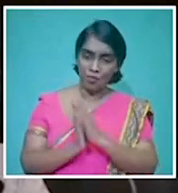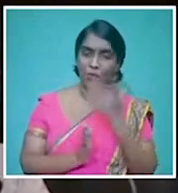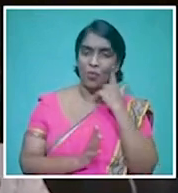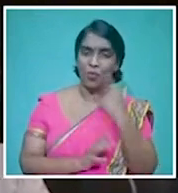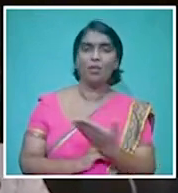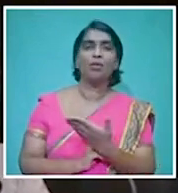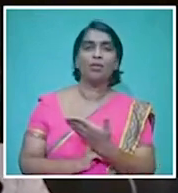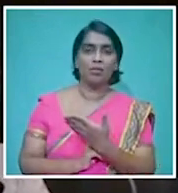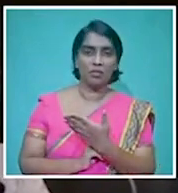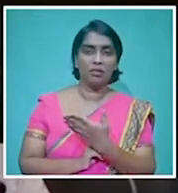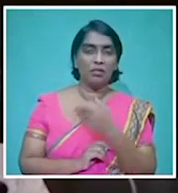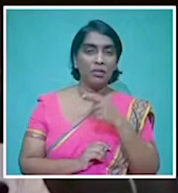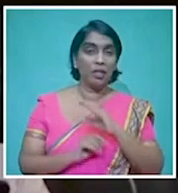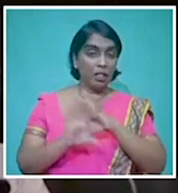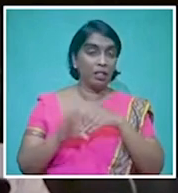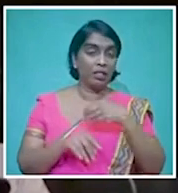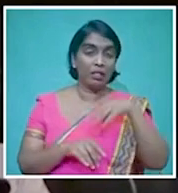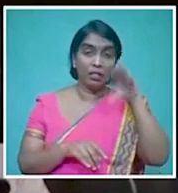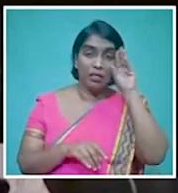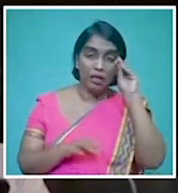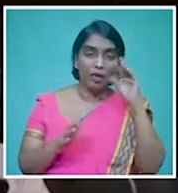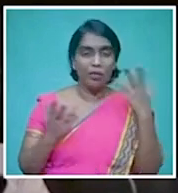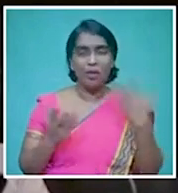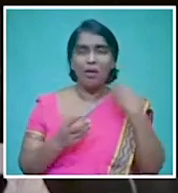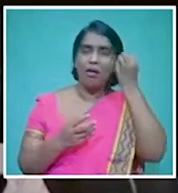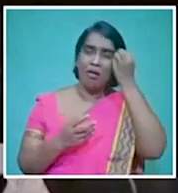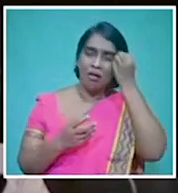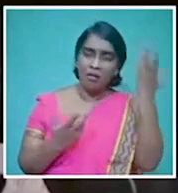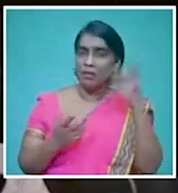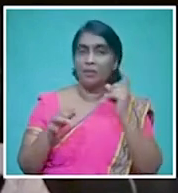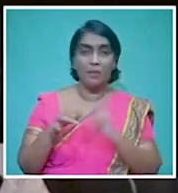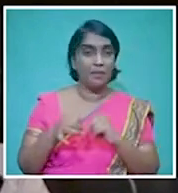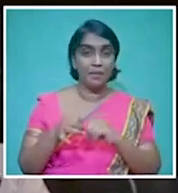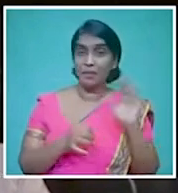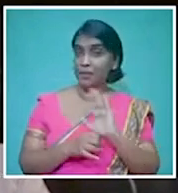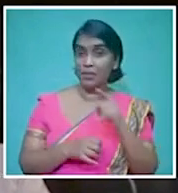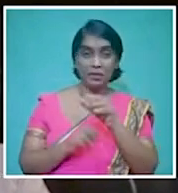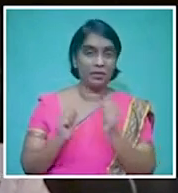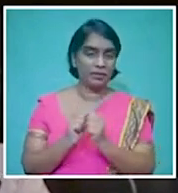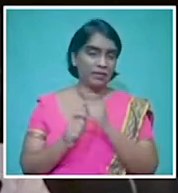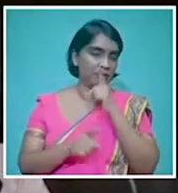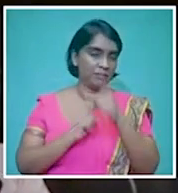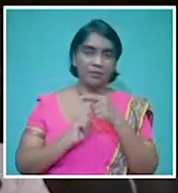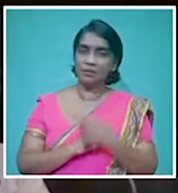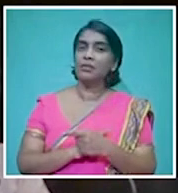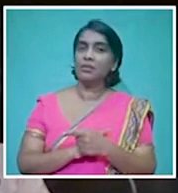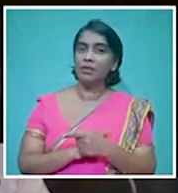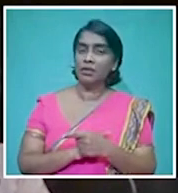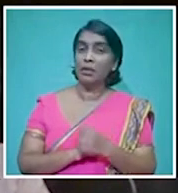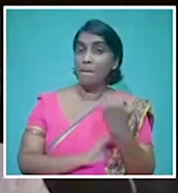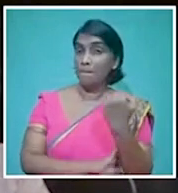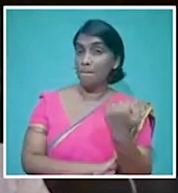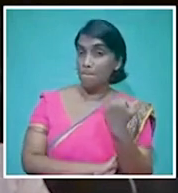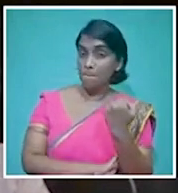කරන්නේ ඔහු මේ තේරුම් ගන්න බැරි හින්දවත් අමතක වීමේ ප්‍රශ්නයක් නිසාවත් නෙවෙයි මේ විදියට කතා කරන්නේ